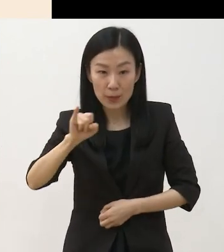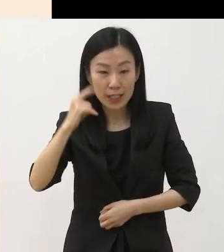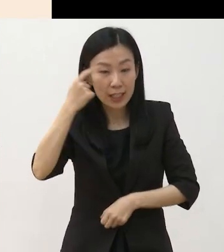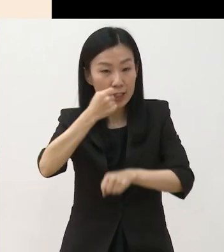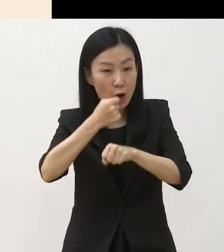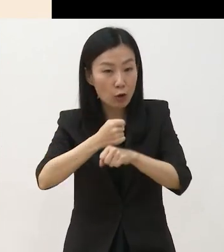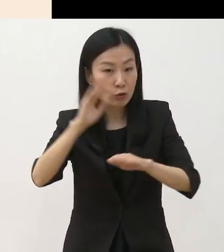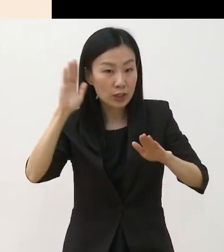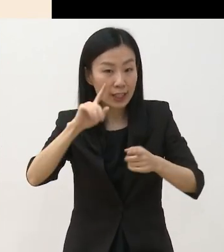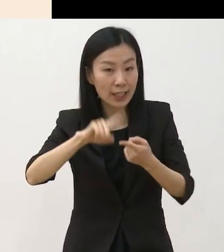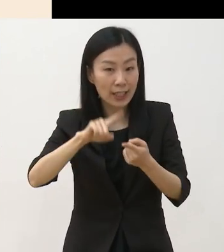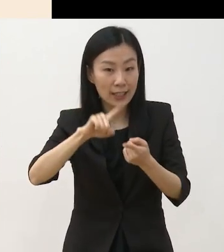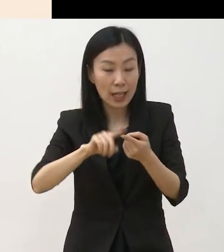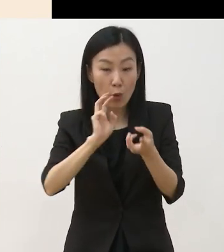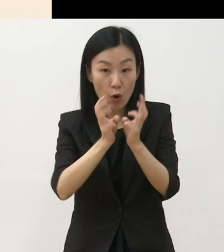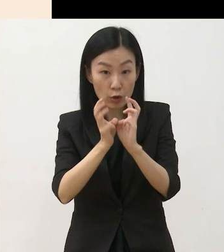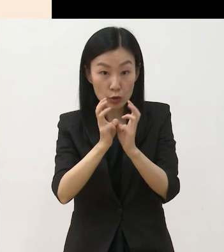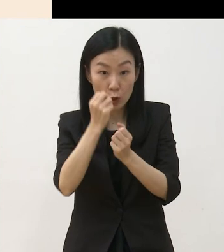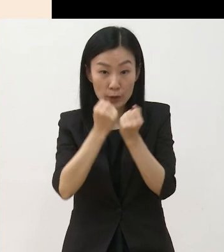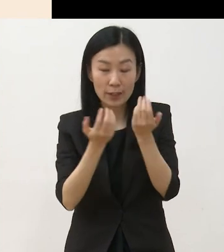드리도록 하겠습니다.